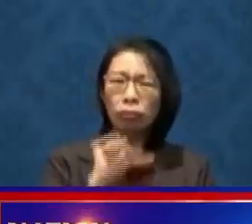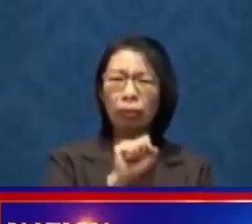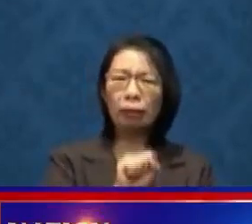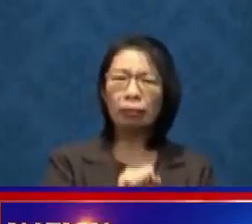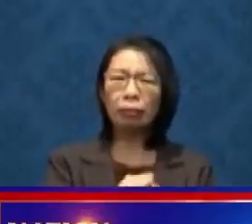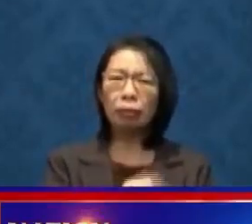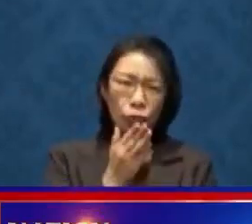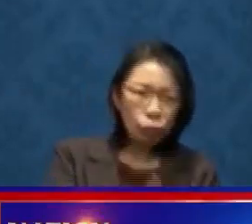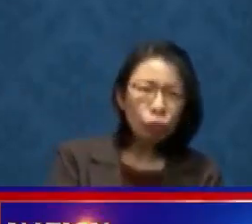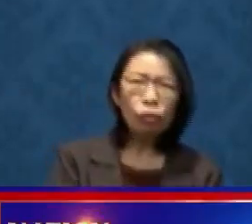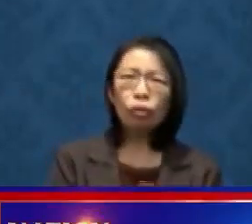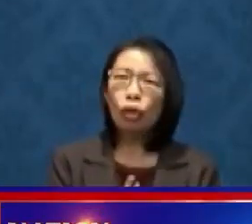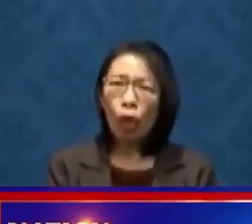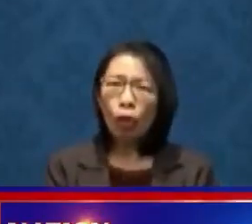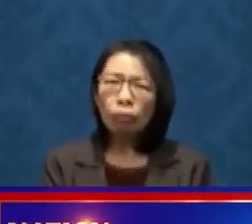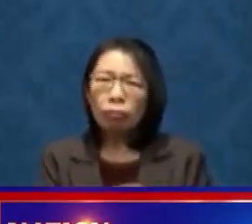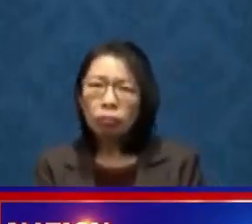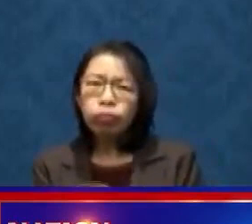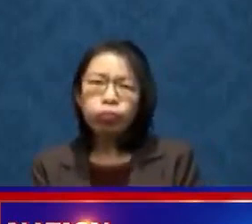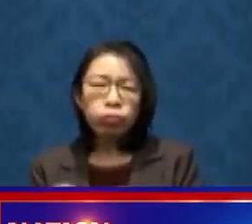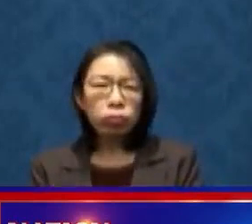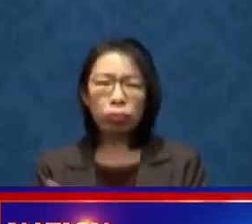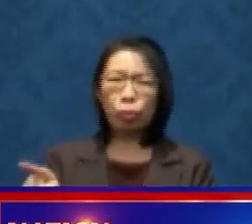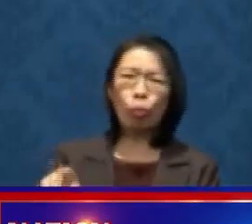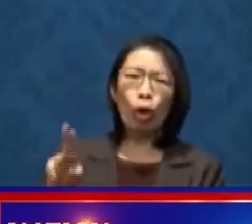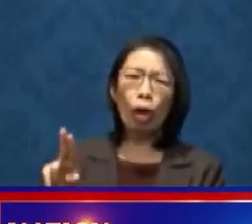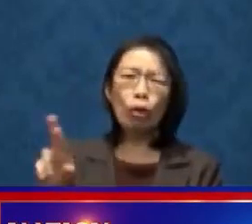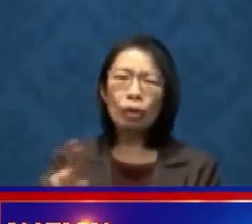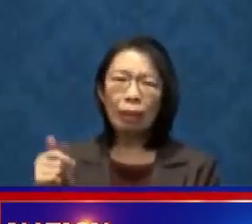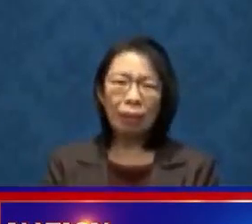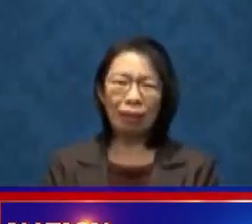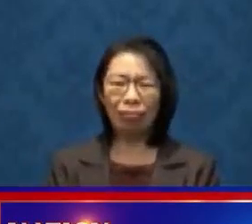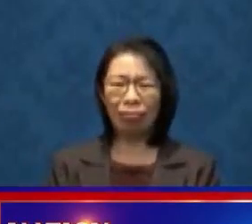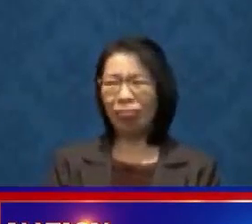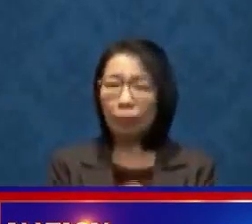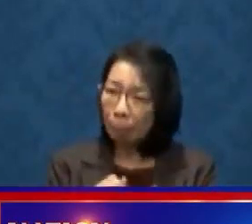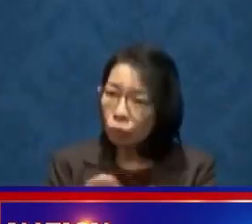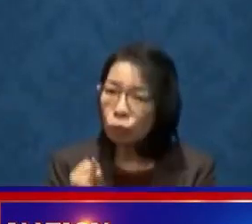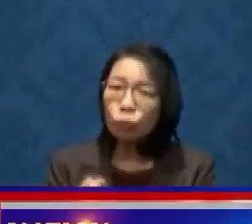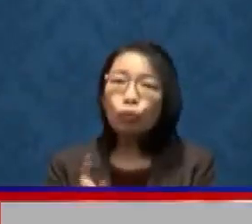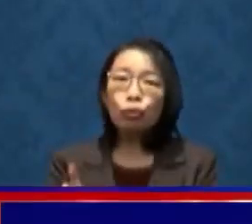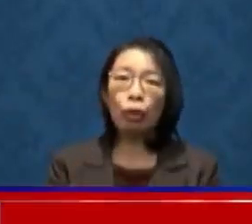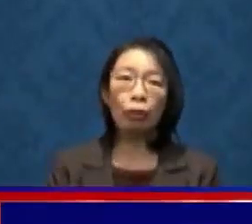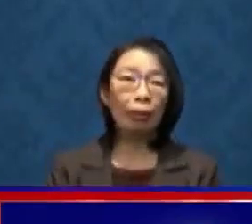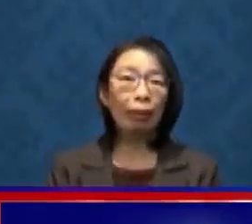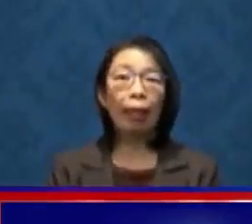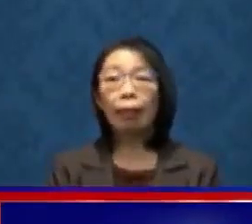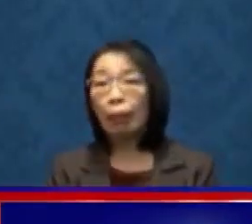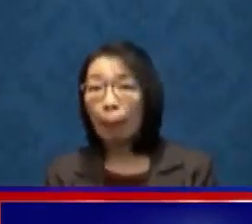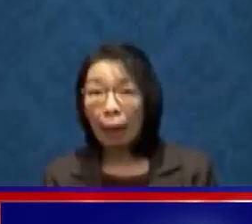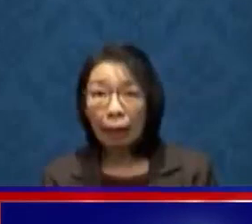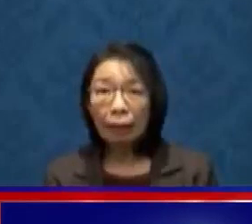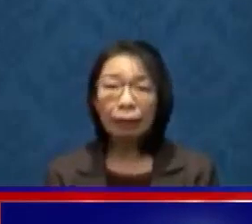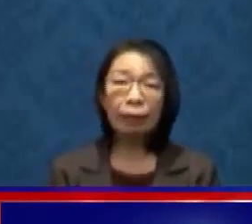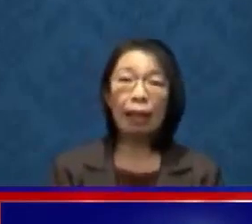และหยุดชะลอการใช้พระราชบัญญัติไม่มีสภาใดในโลกนี้เขากทแต่นี่ทำอะไรครับอย่าให้